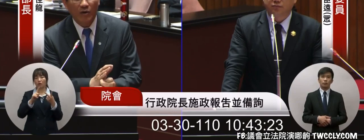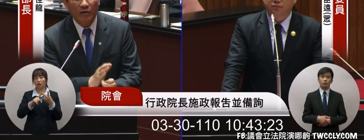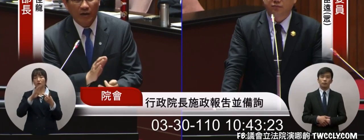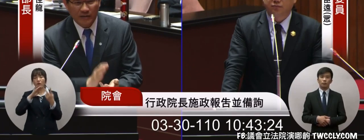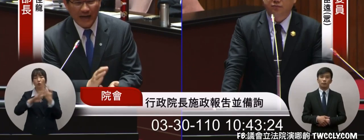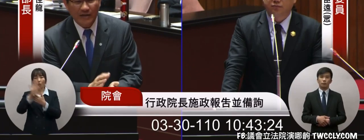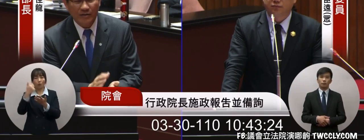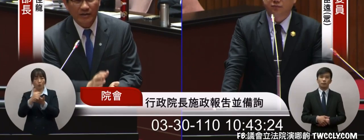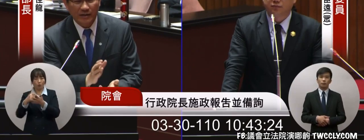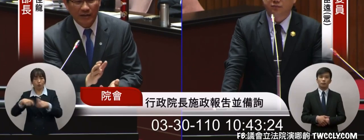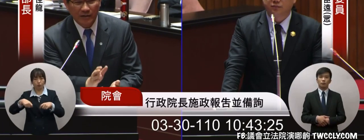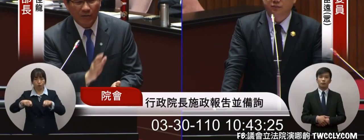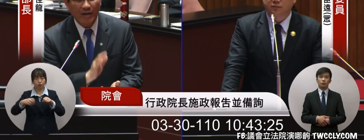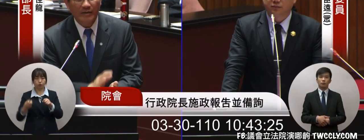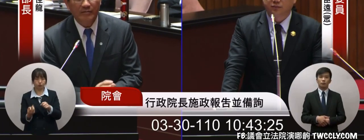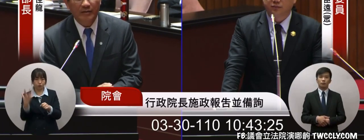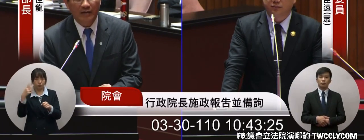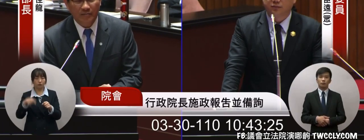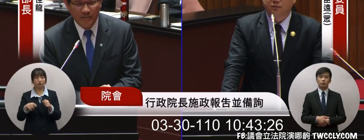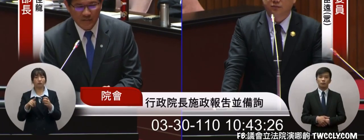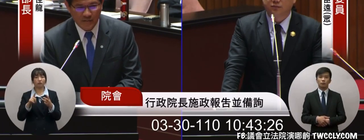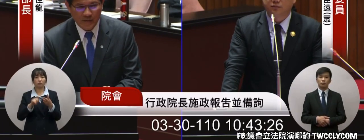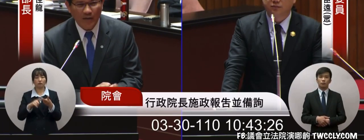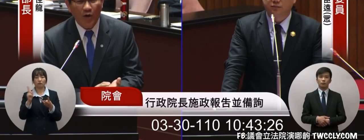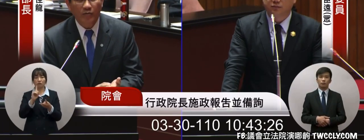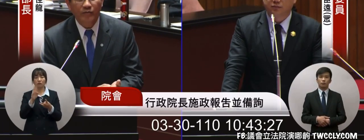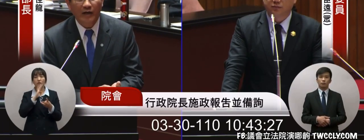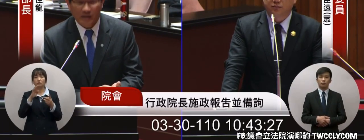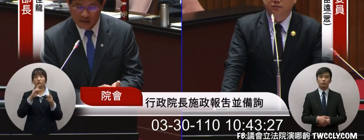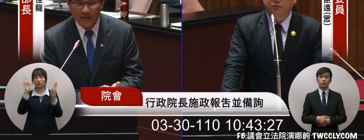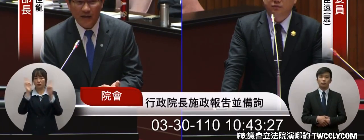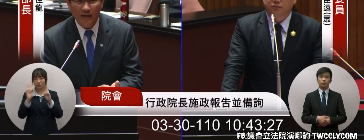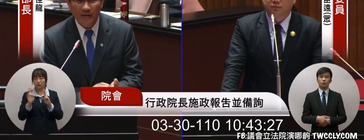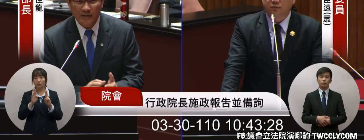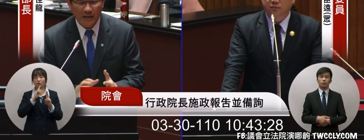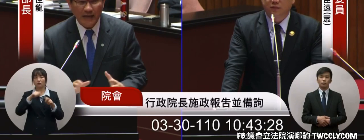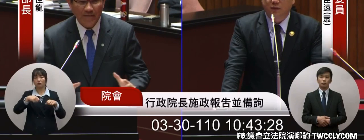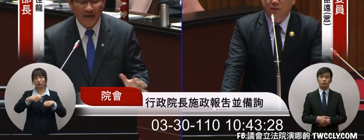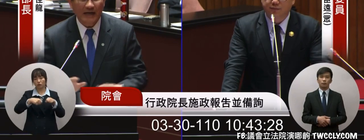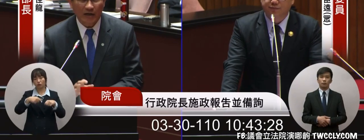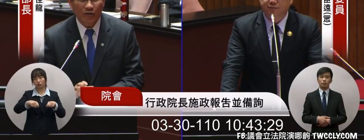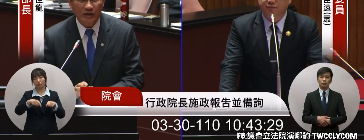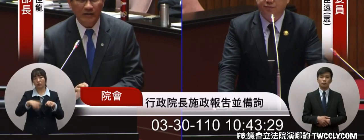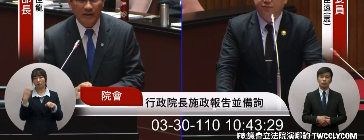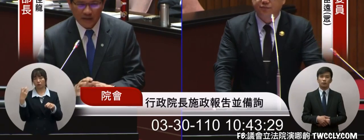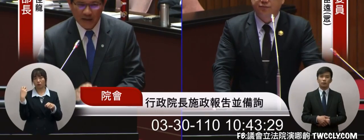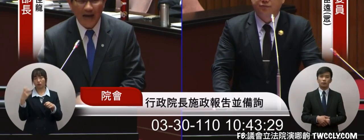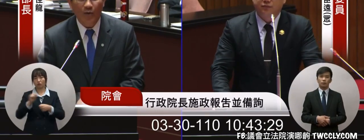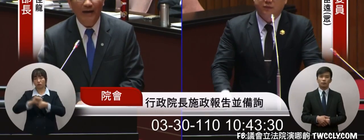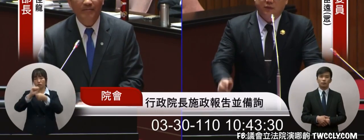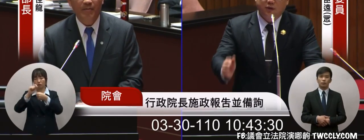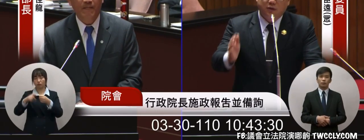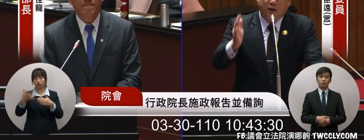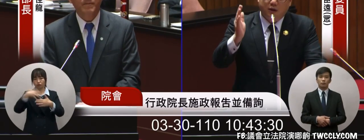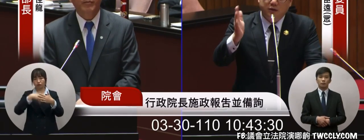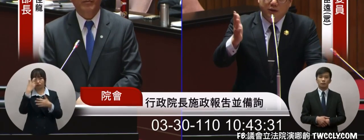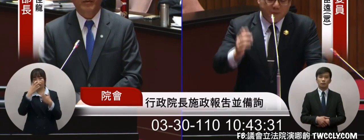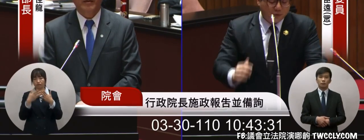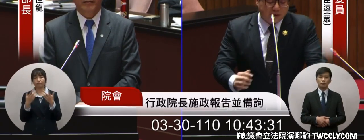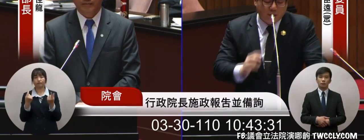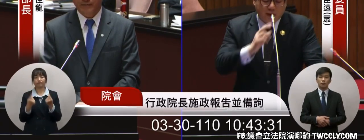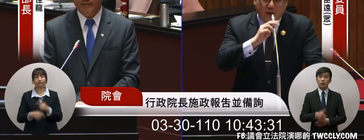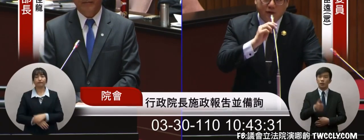尤其是外送再來就是有關於電動自行車現在非常的流行這要納管